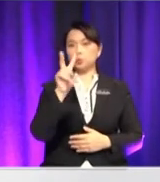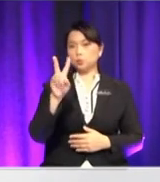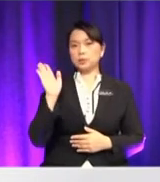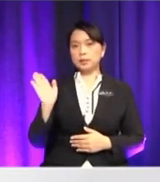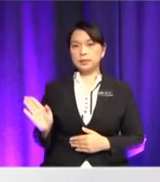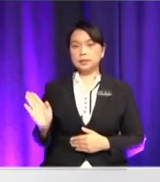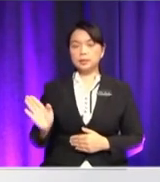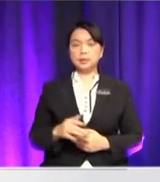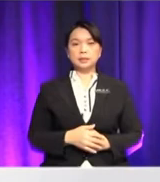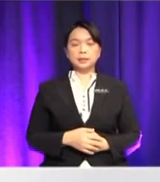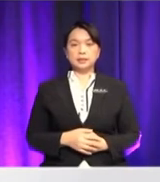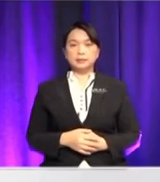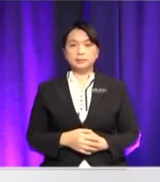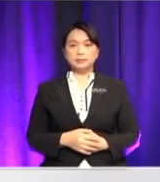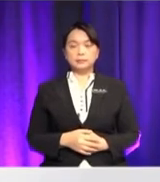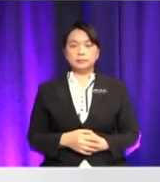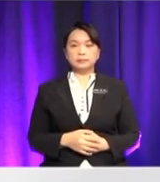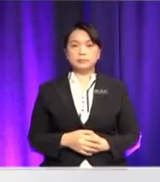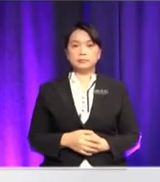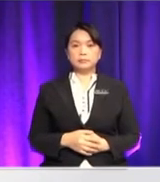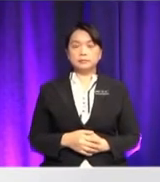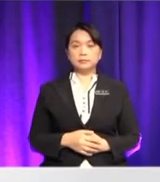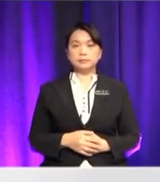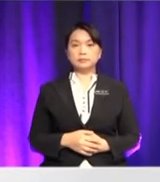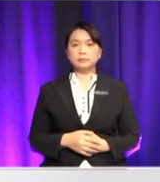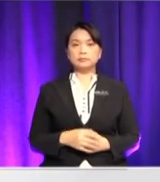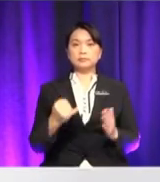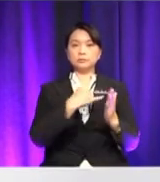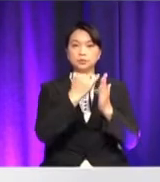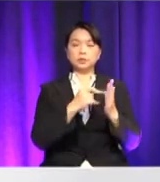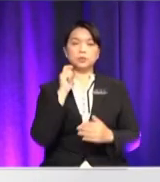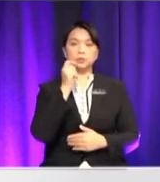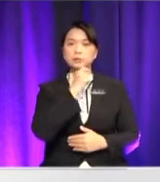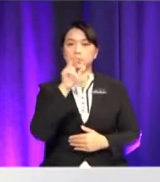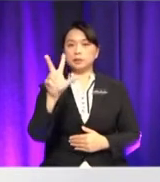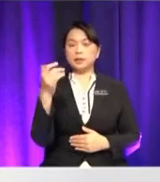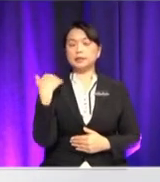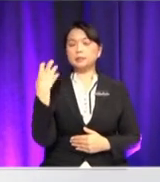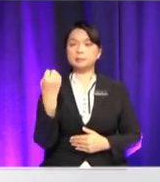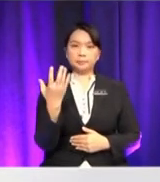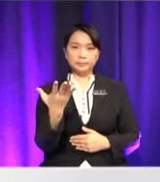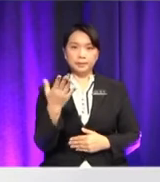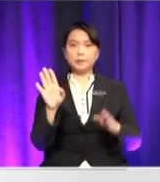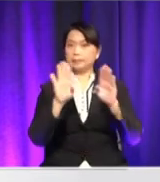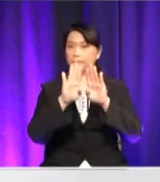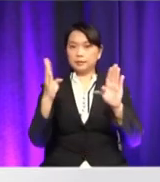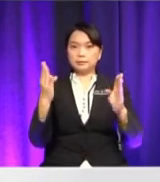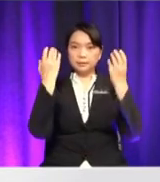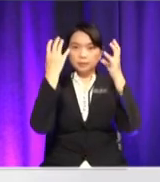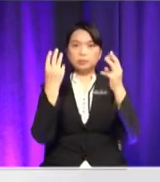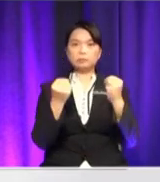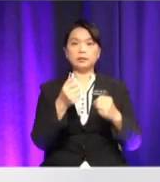aqabah2 di ada dua daun pintu kalau pintu grasak 43 ada berapa daun pintu selesai guna awak lukis